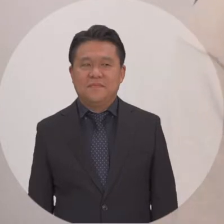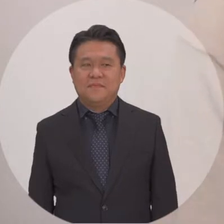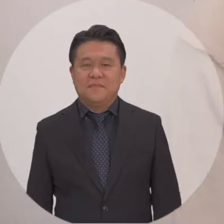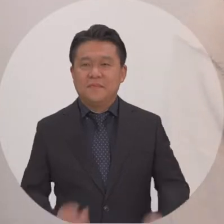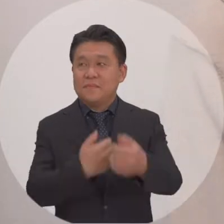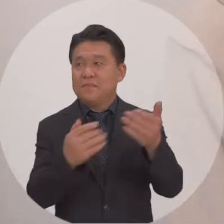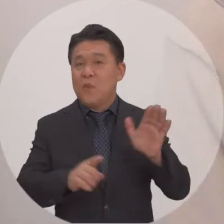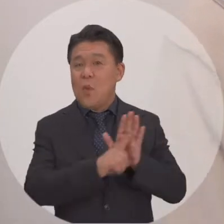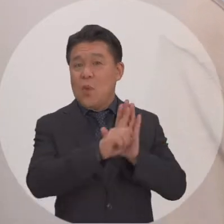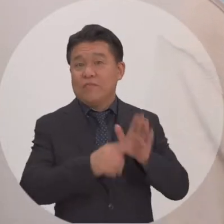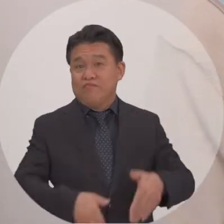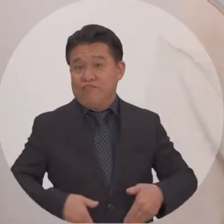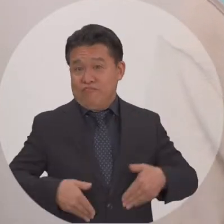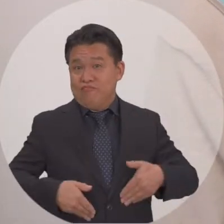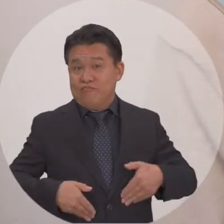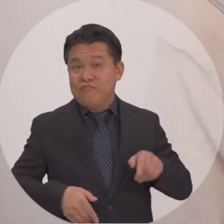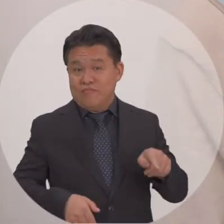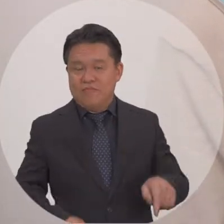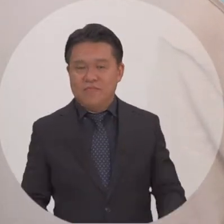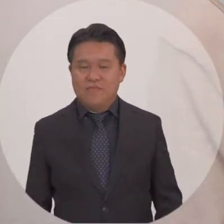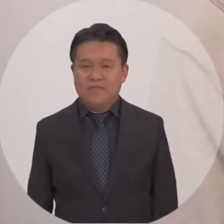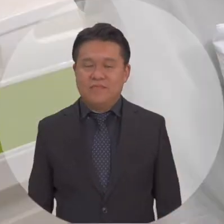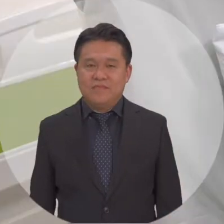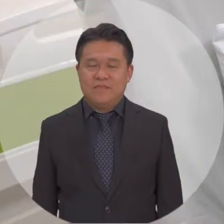칠레 온도를 따뜻하게 의지합니다